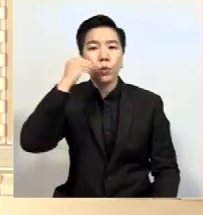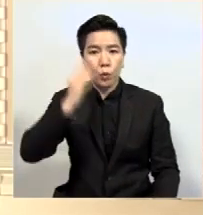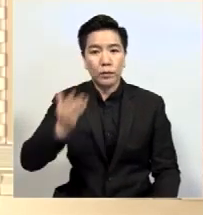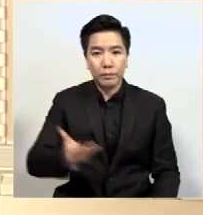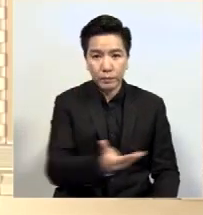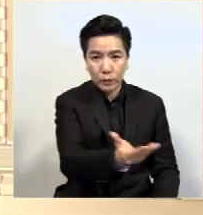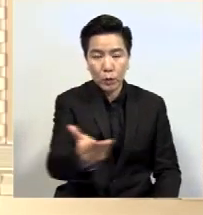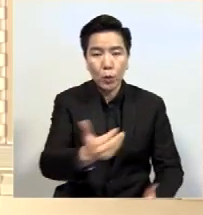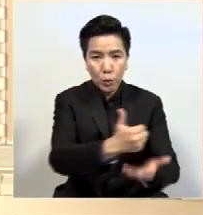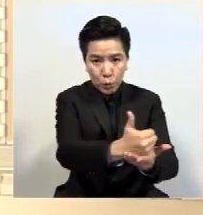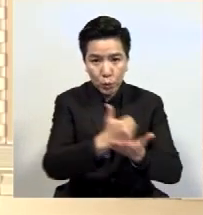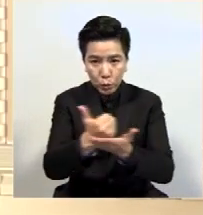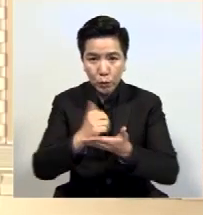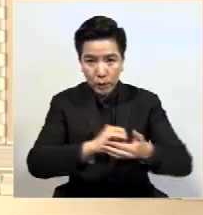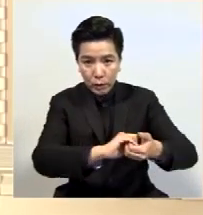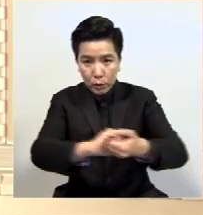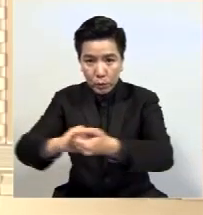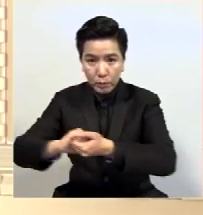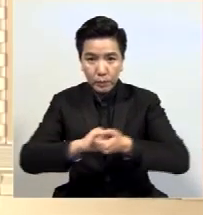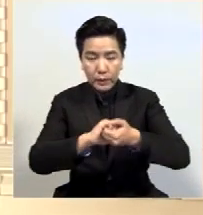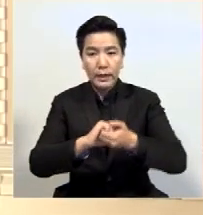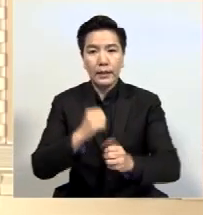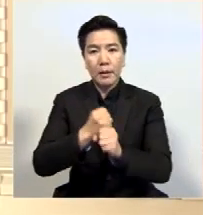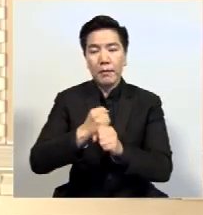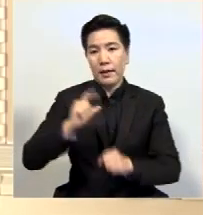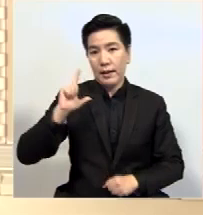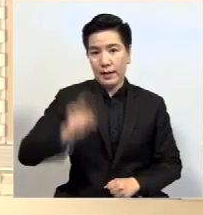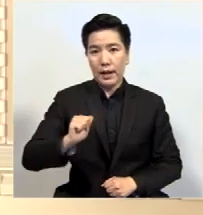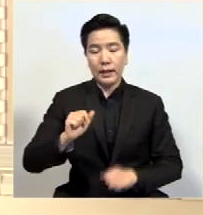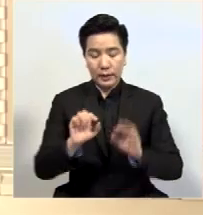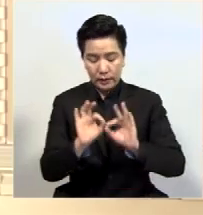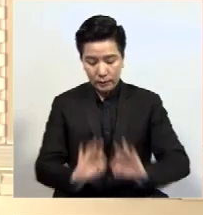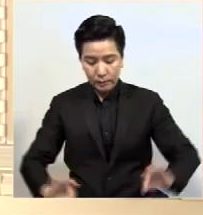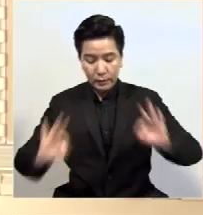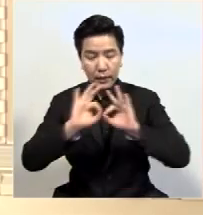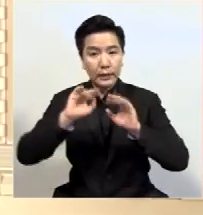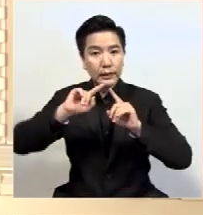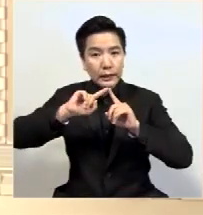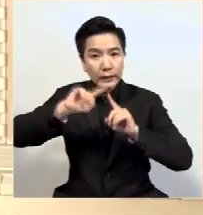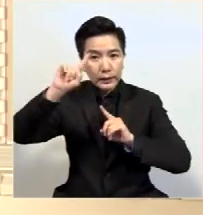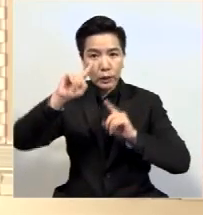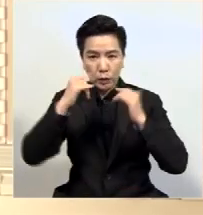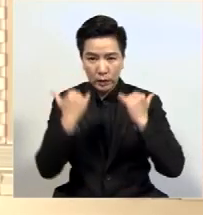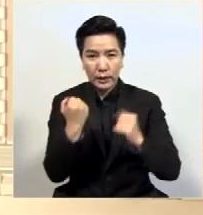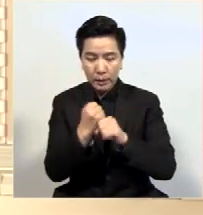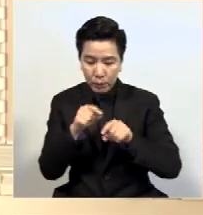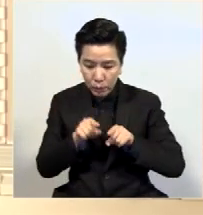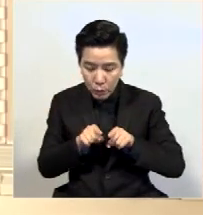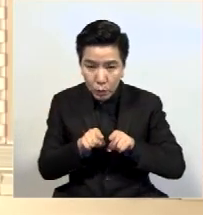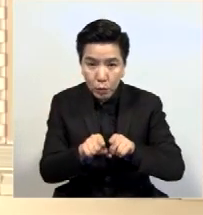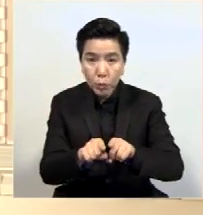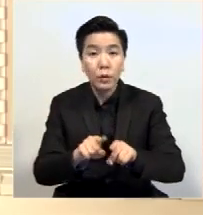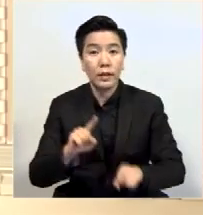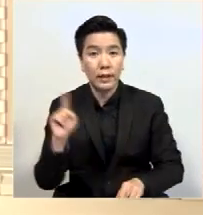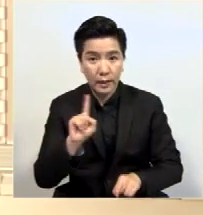วมมือและเสียสละเพื่อส่วนรวมงานหลักๆที่เราจะต้องให้ความสำคัญมากที่สุดและดำเนินการควบคู่กันไปก็